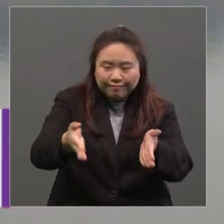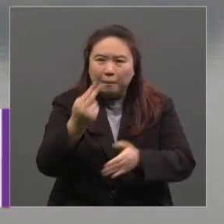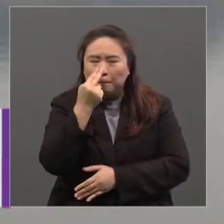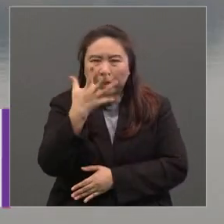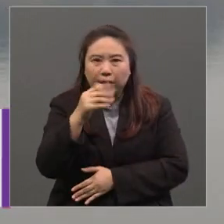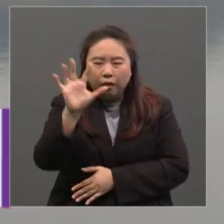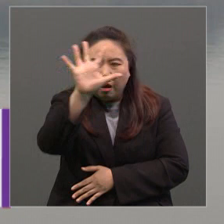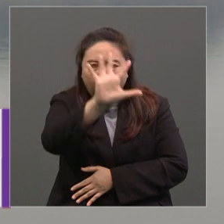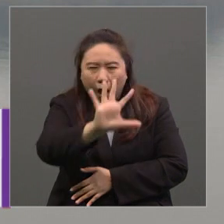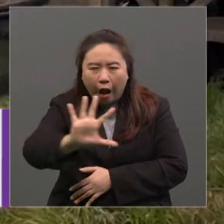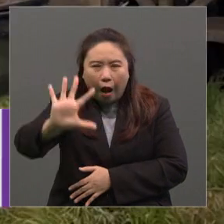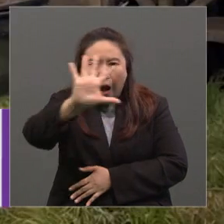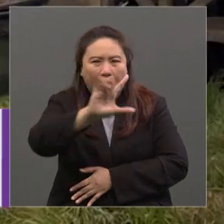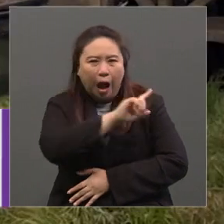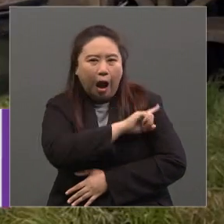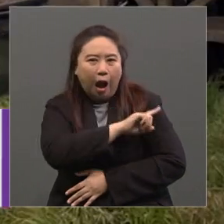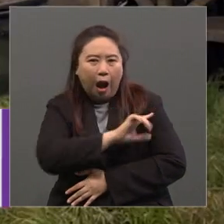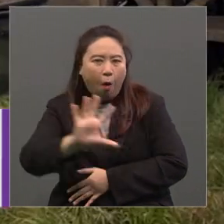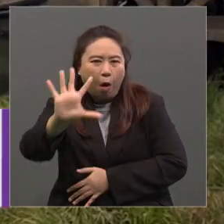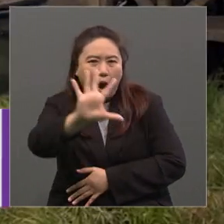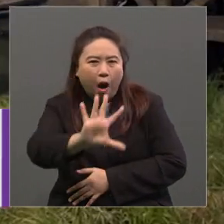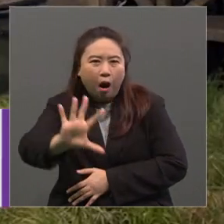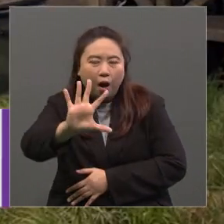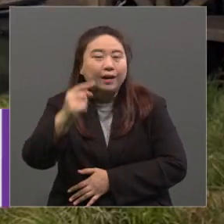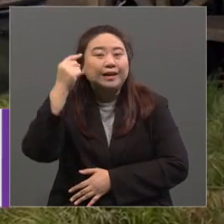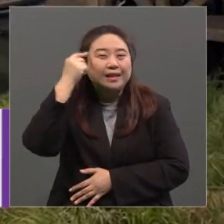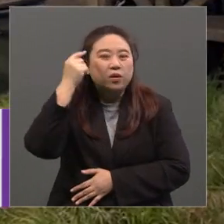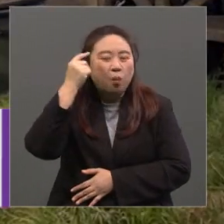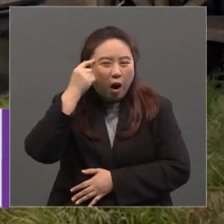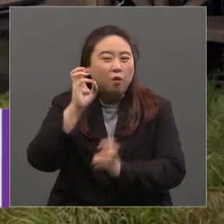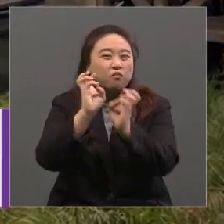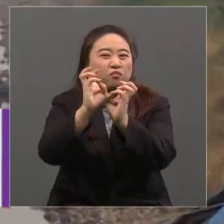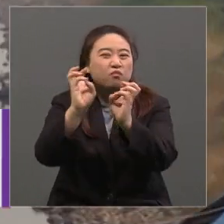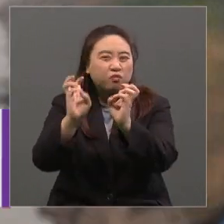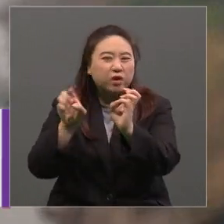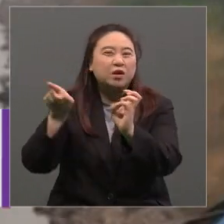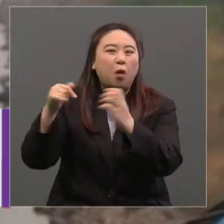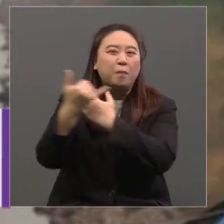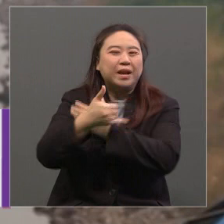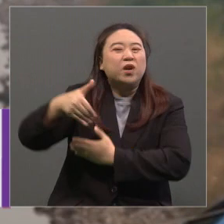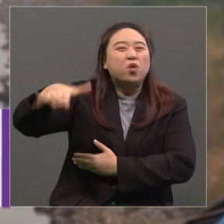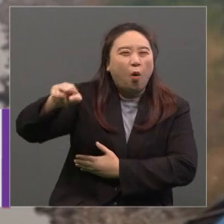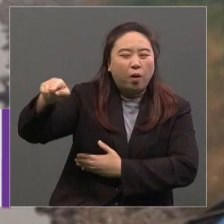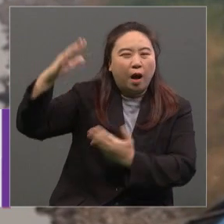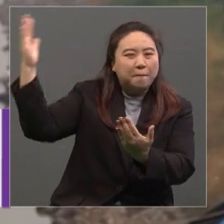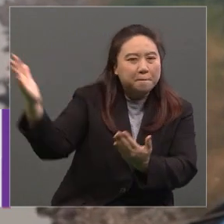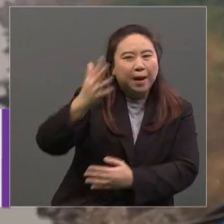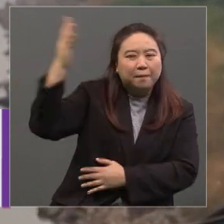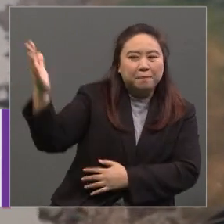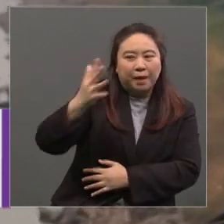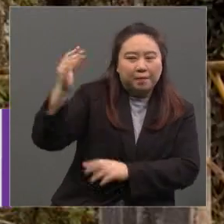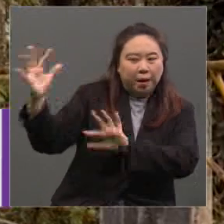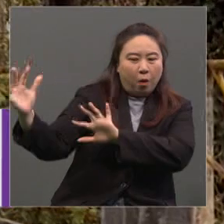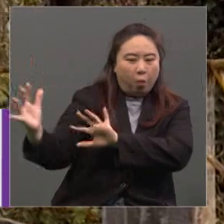ฝ้าไปหมดเลยนะครับคือคาดว่าลมมันพัดเอาพวกฝุ่นควันเนี่ยมาจากประเทศเพื่อนบ้านแล้วก็เลยทำให้